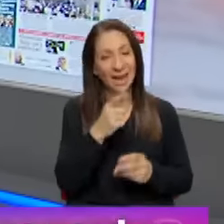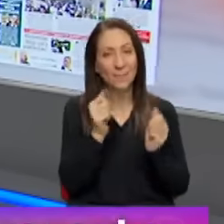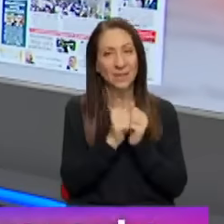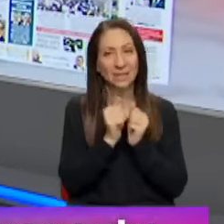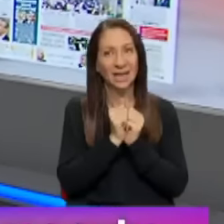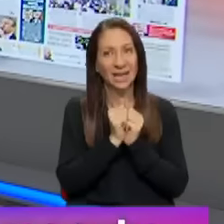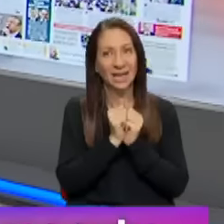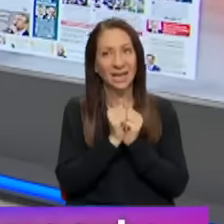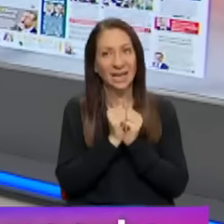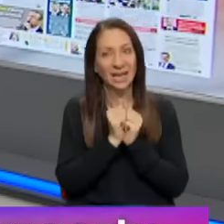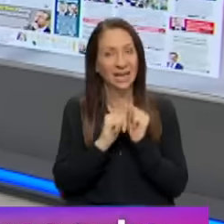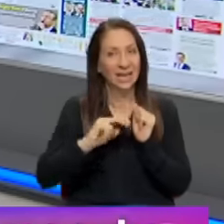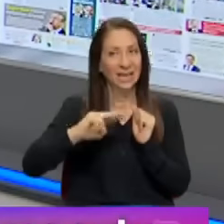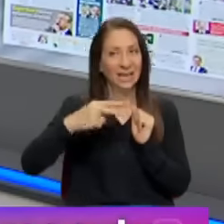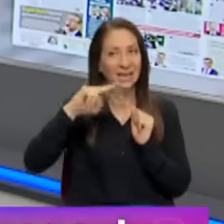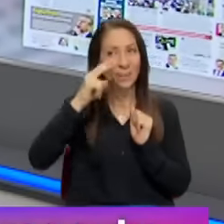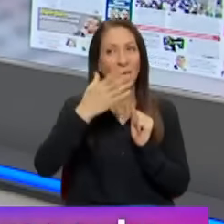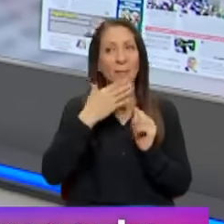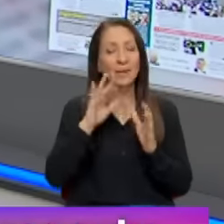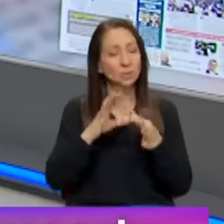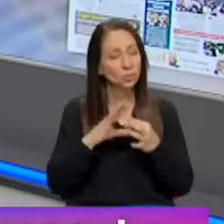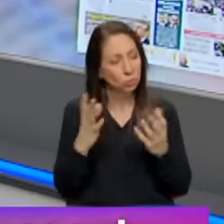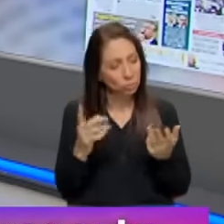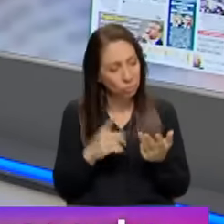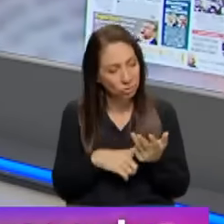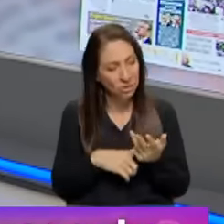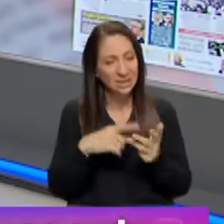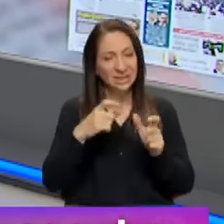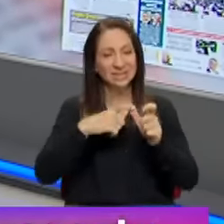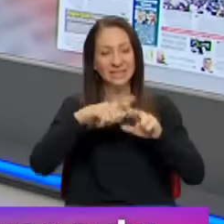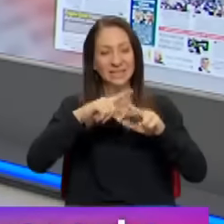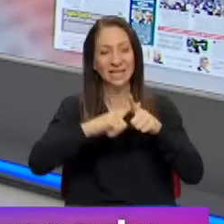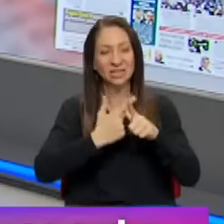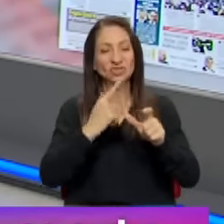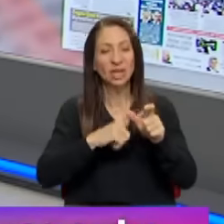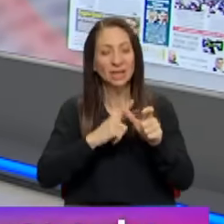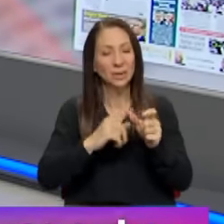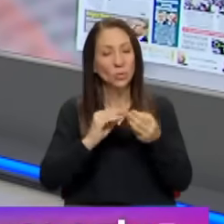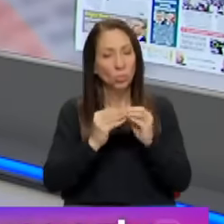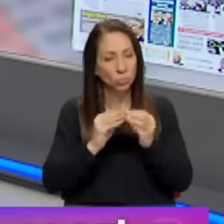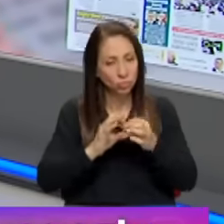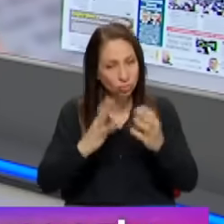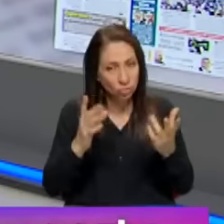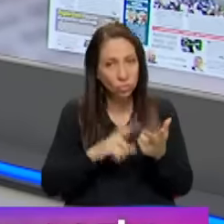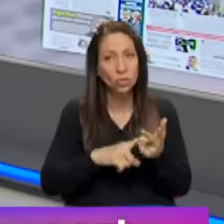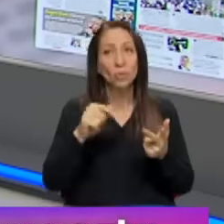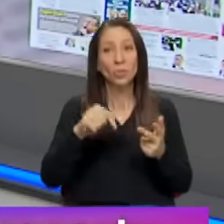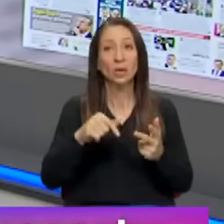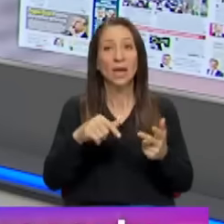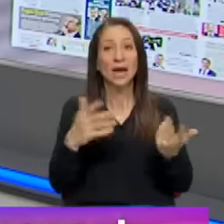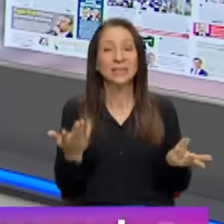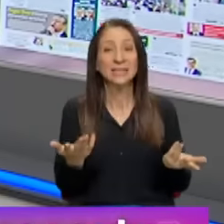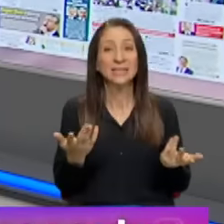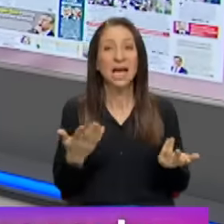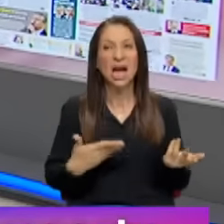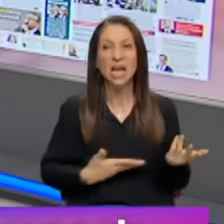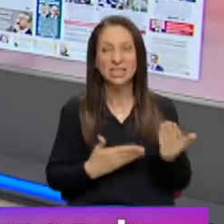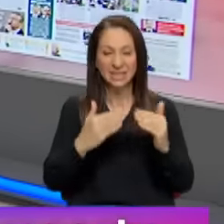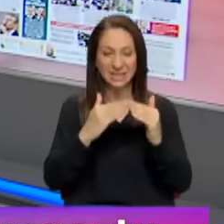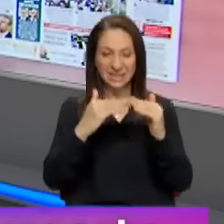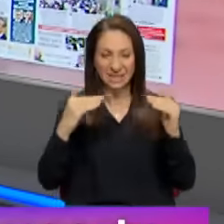birlikte kademeli emeklilikte çözülürdü. Staj çıraklık meselesi de çözülürdü. Bugün artık böyle açlık